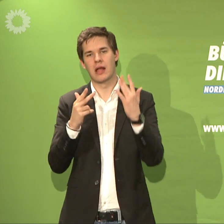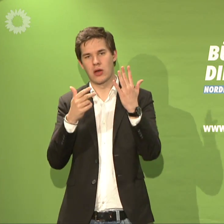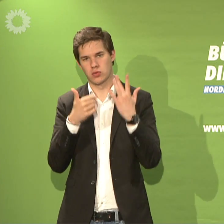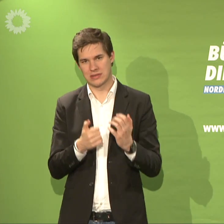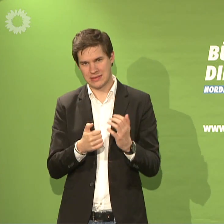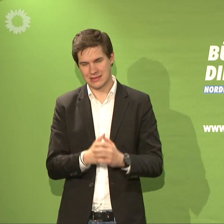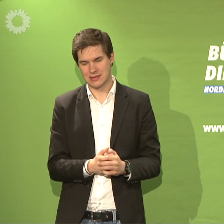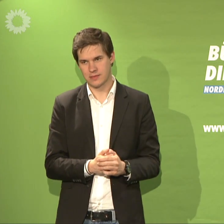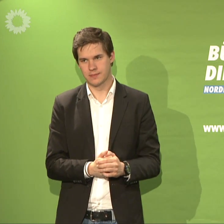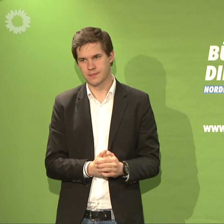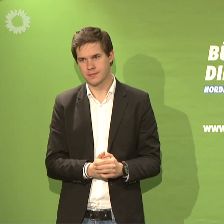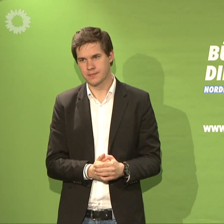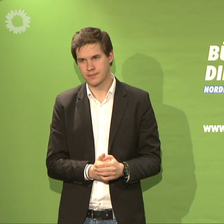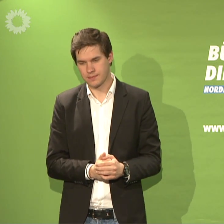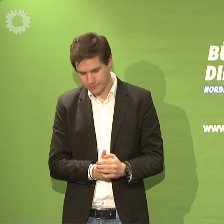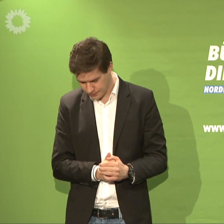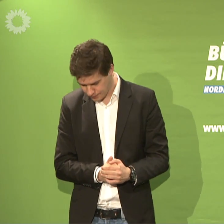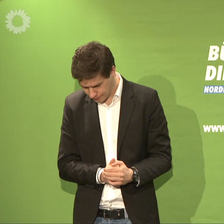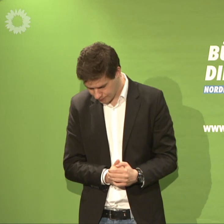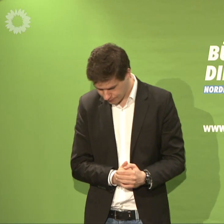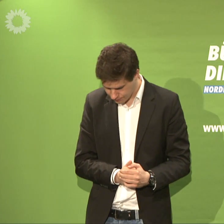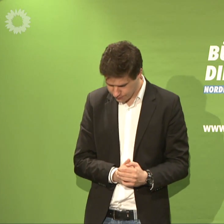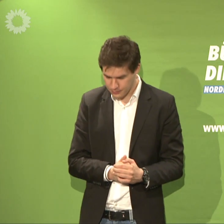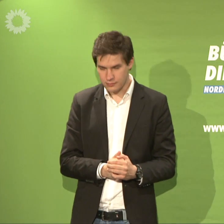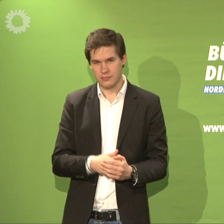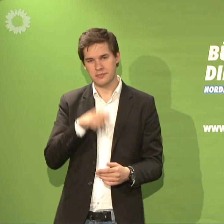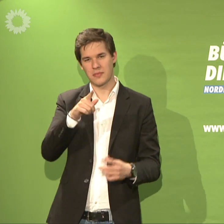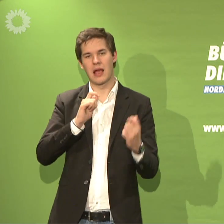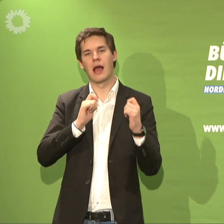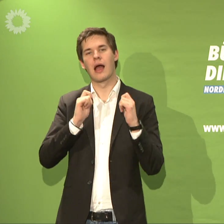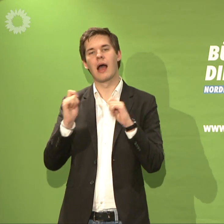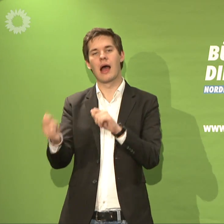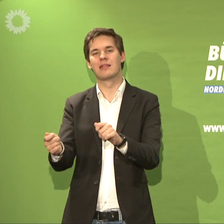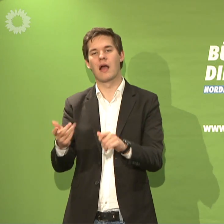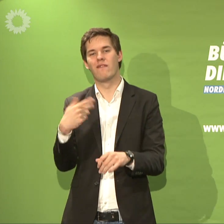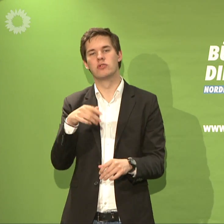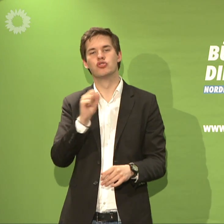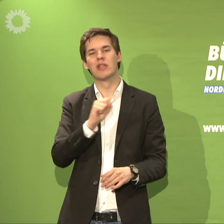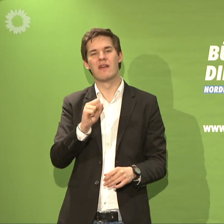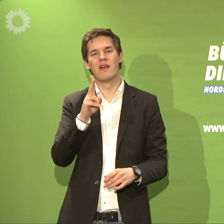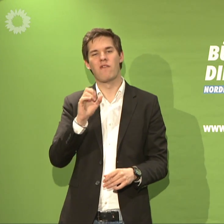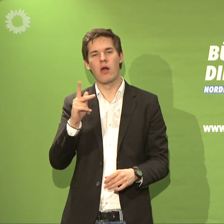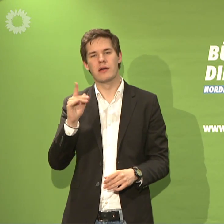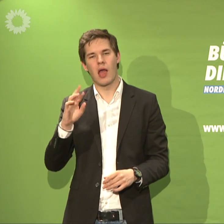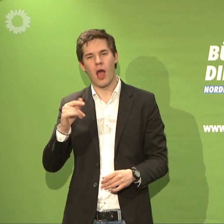468. Das ist der Antrag von Stefan Volpert und anderen.